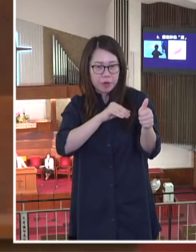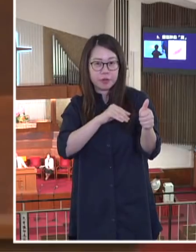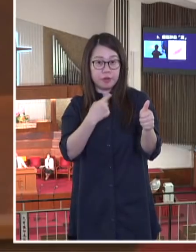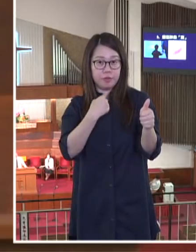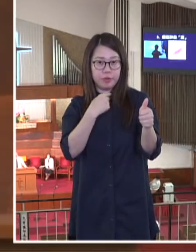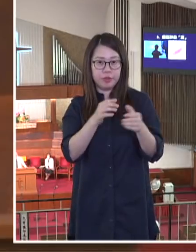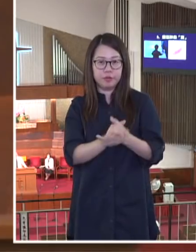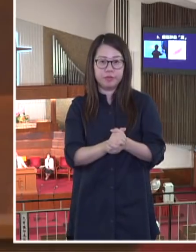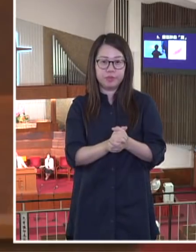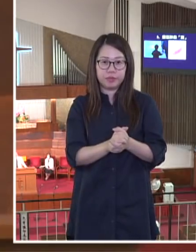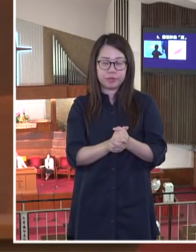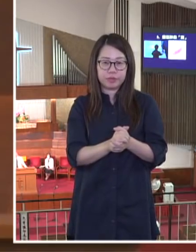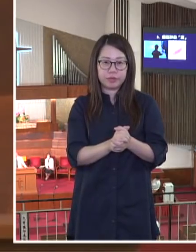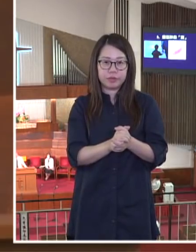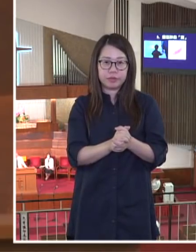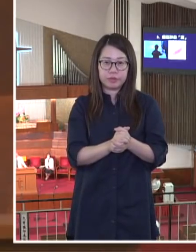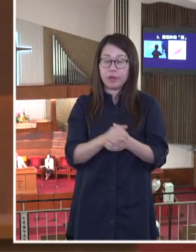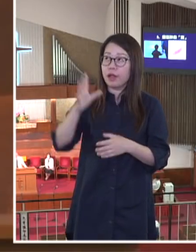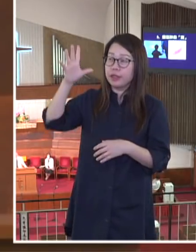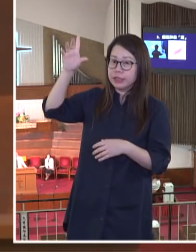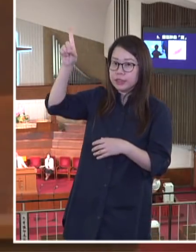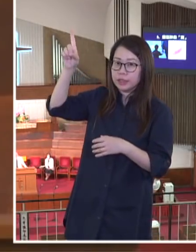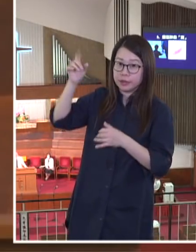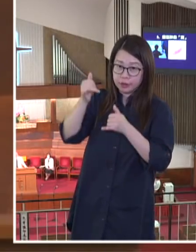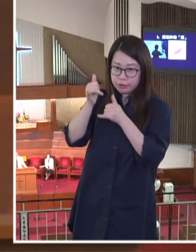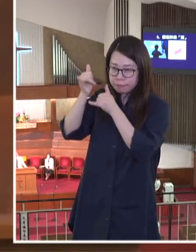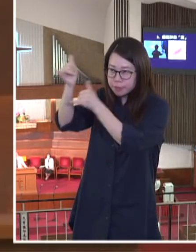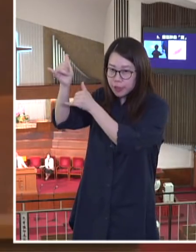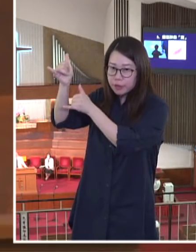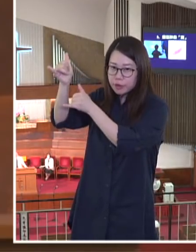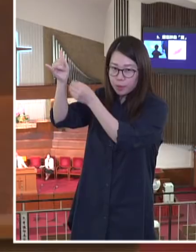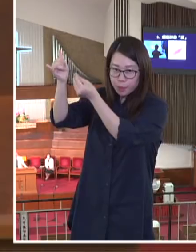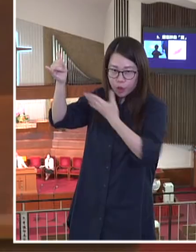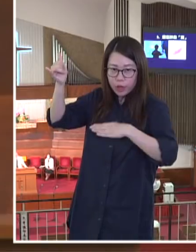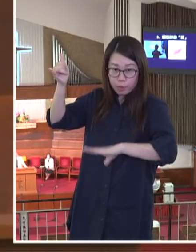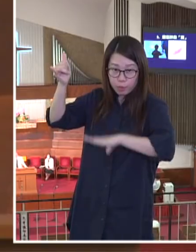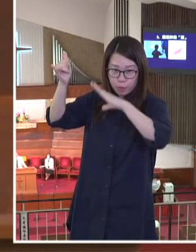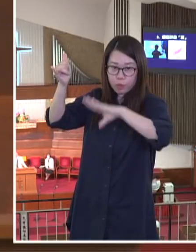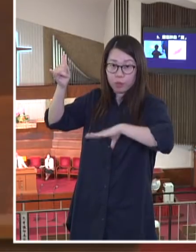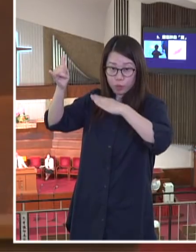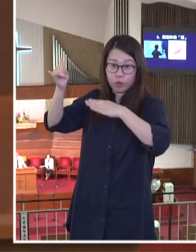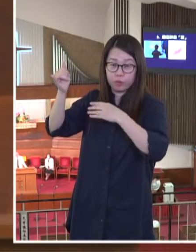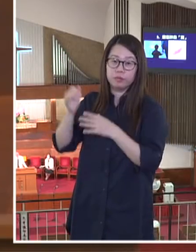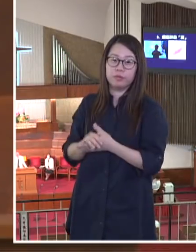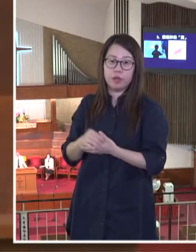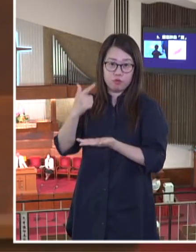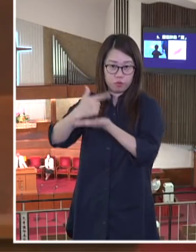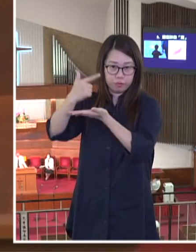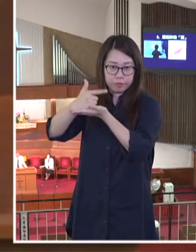是跟从神的满 Fill up after Jehovah。其实我不知道大家还记不记得我上一次跟大家一起